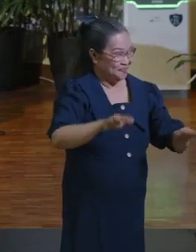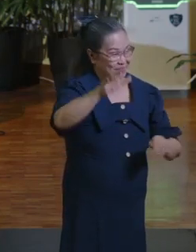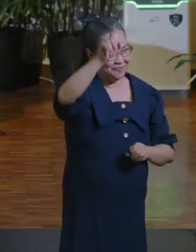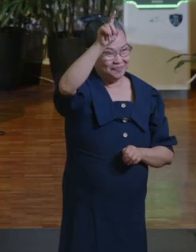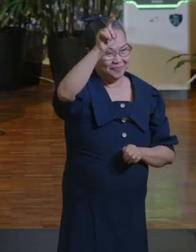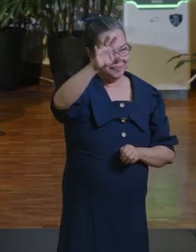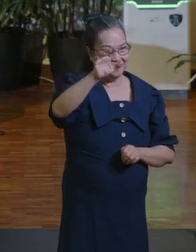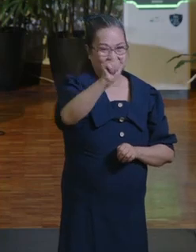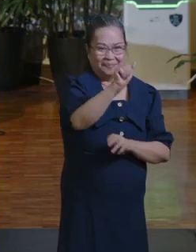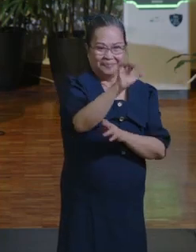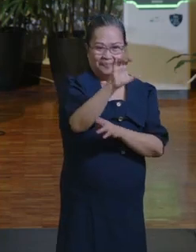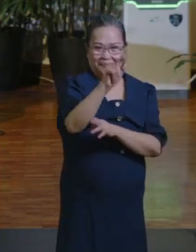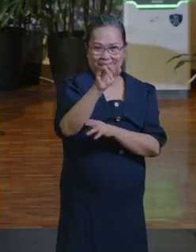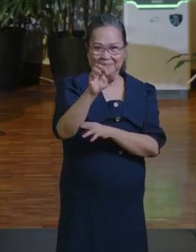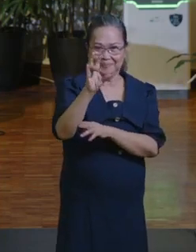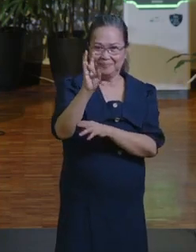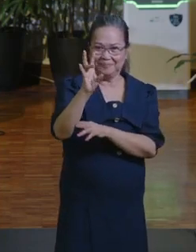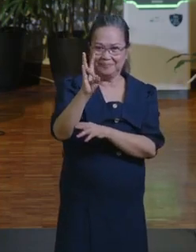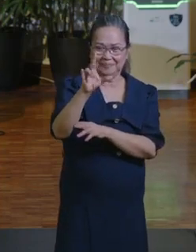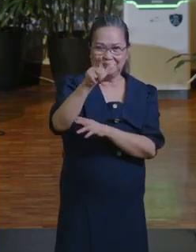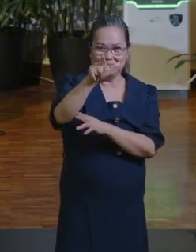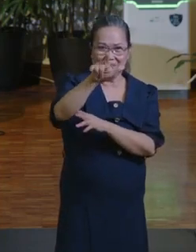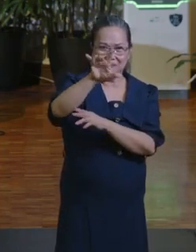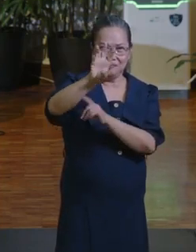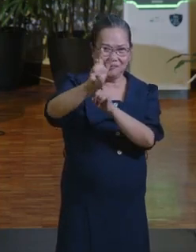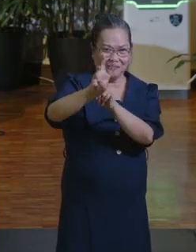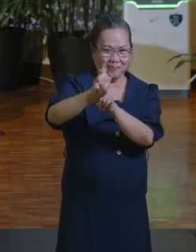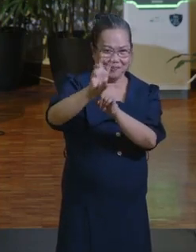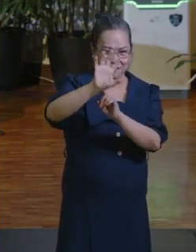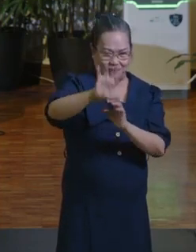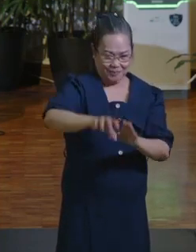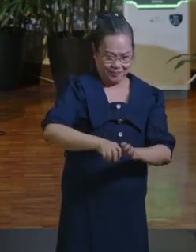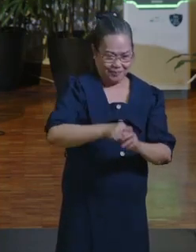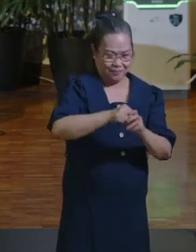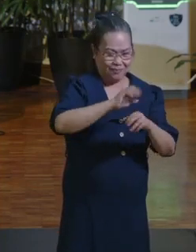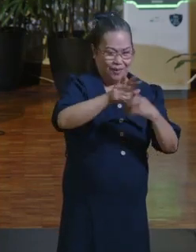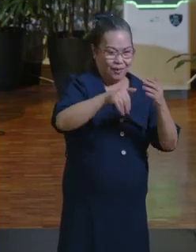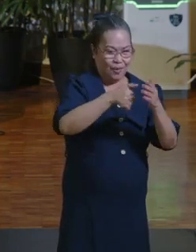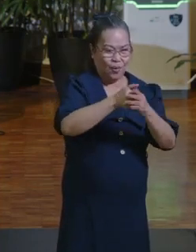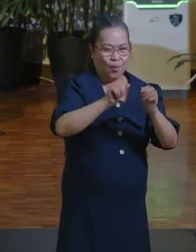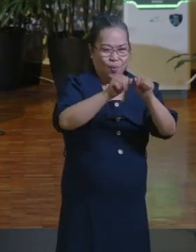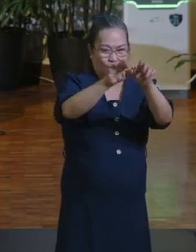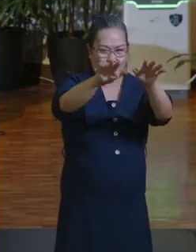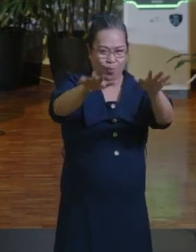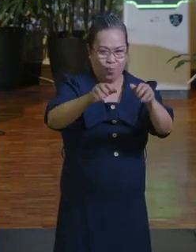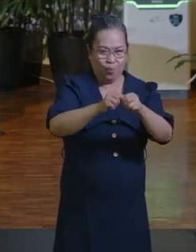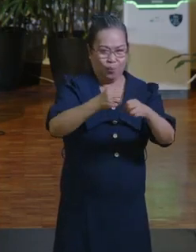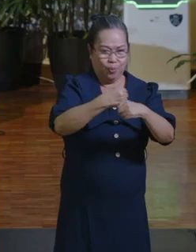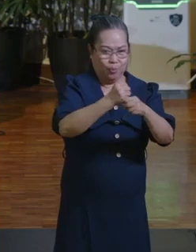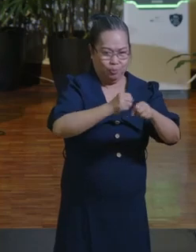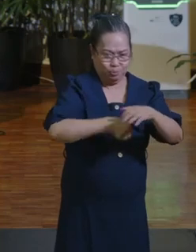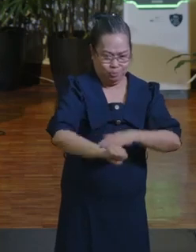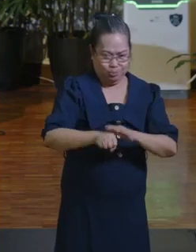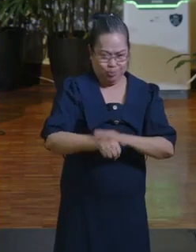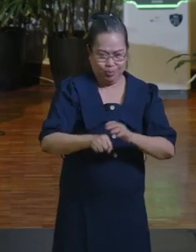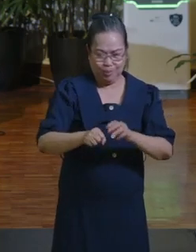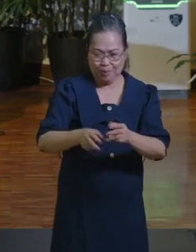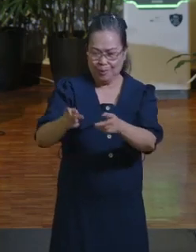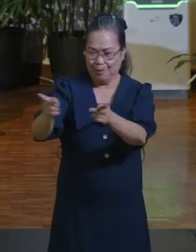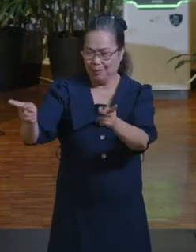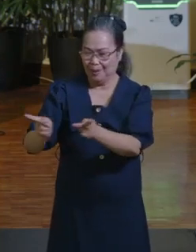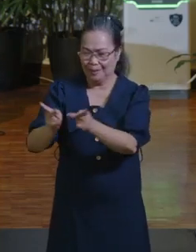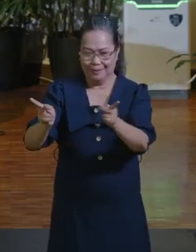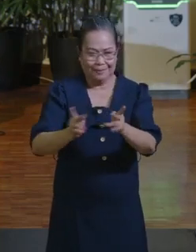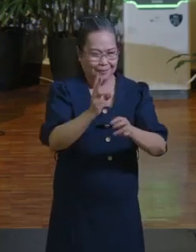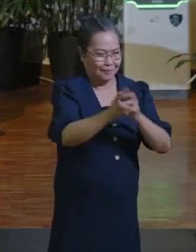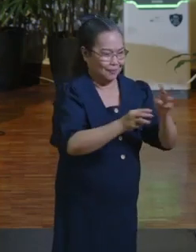Acts 17:26, "And He made from one man every nation of mankind to live on all the face of the earth." So dahil